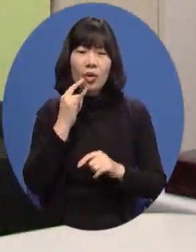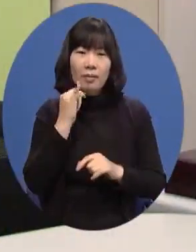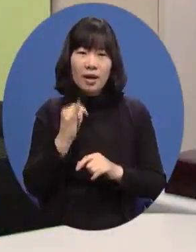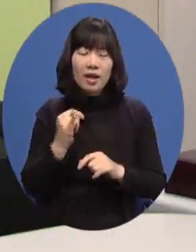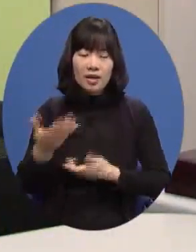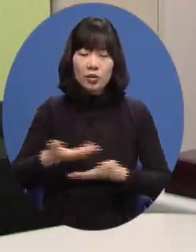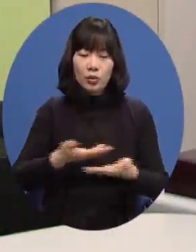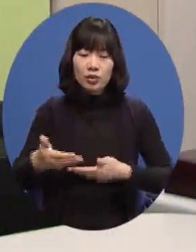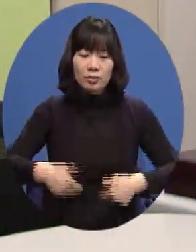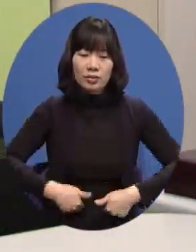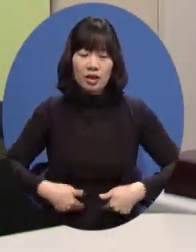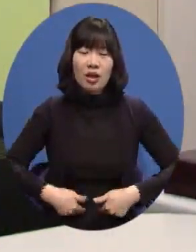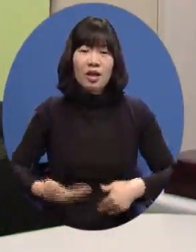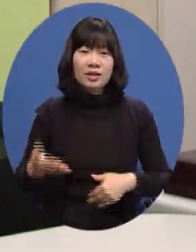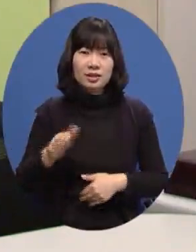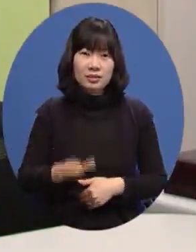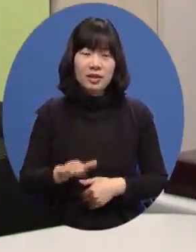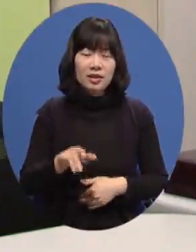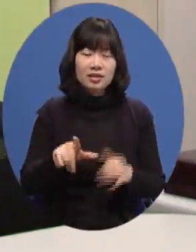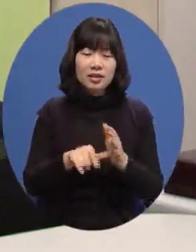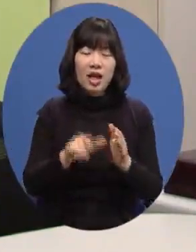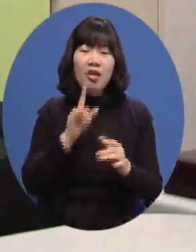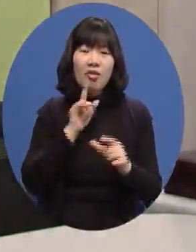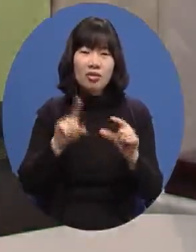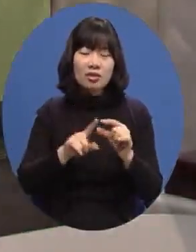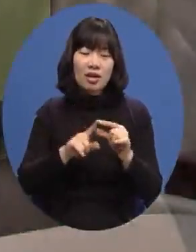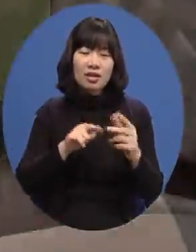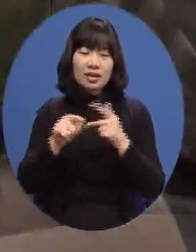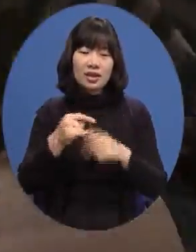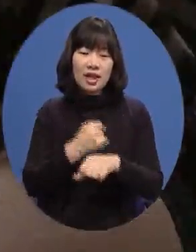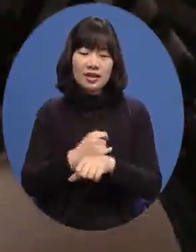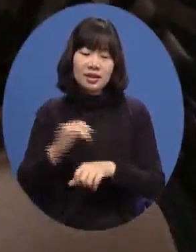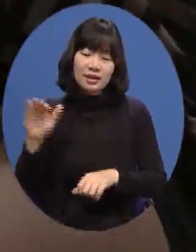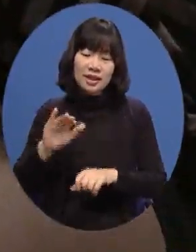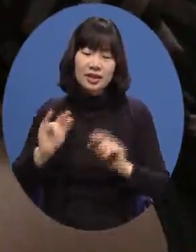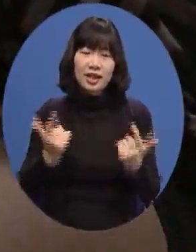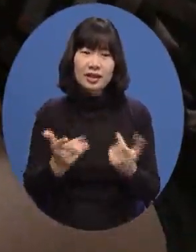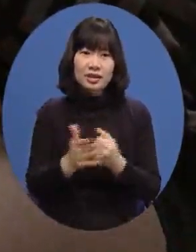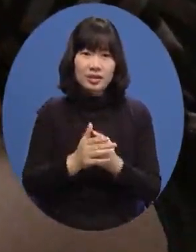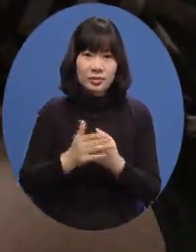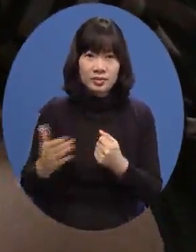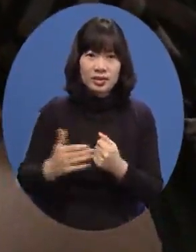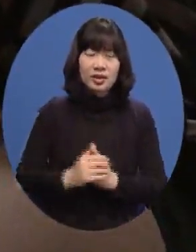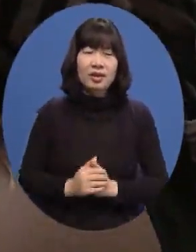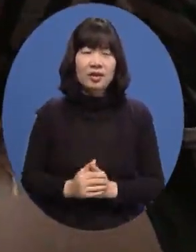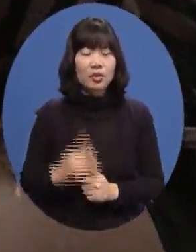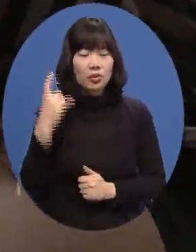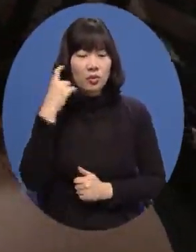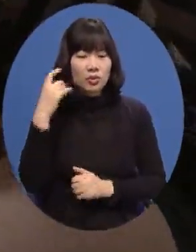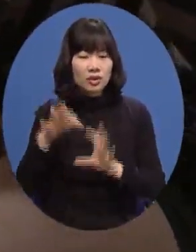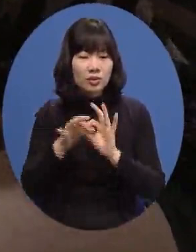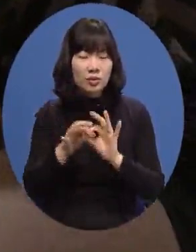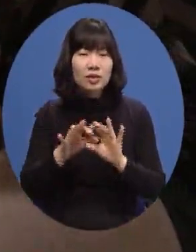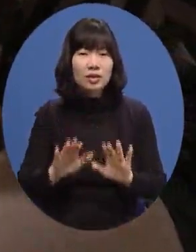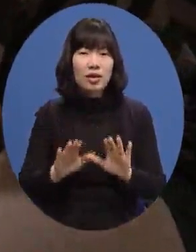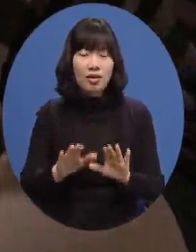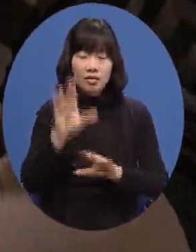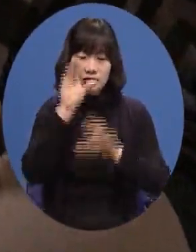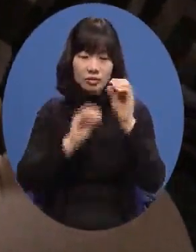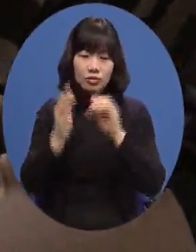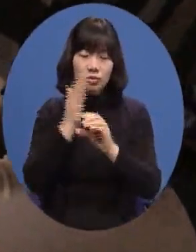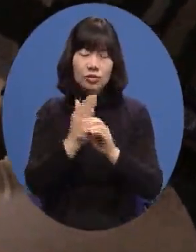교류가 필요하잖아요. 근데 그때는 아이가 언어를 이해하는 단계가 아니기 때문에 소리를 통해서 주로 교류를